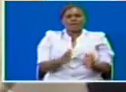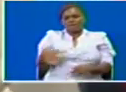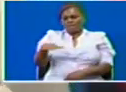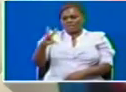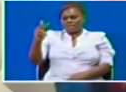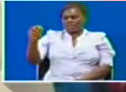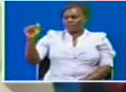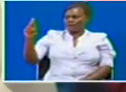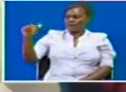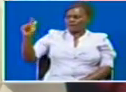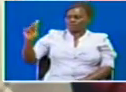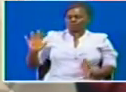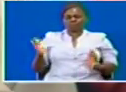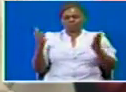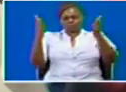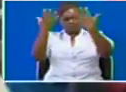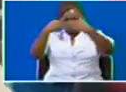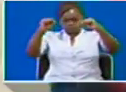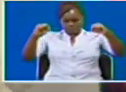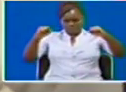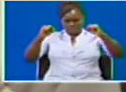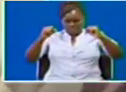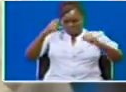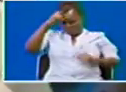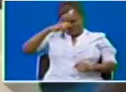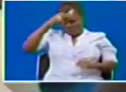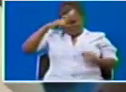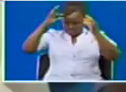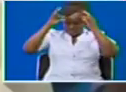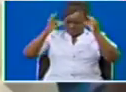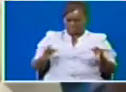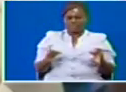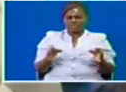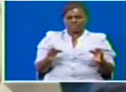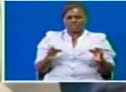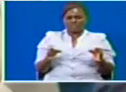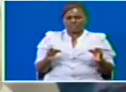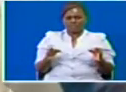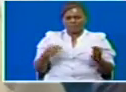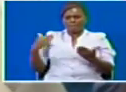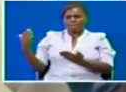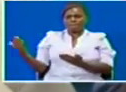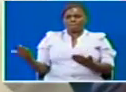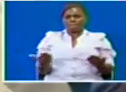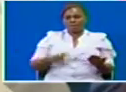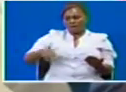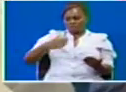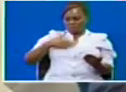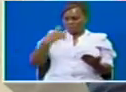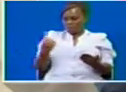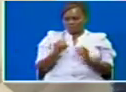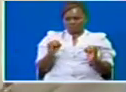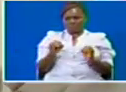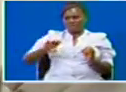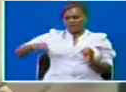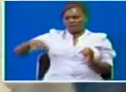Marakwet, tungependa kupongeza Rais kwa uamuzi wa busara, uamuzi ambaye italetea sisi sio kaunti ya Elgeyo Marakwet peke yake